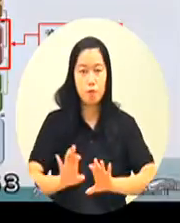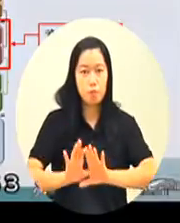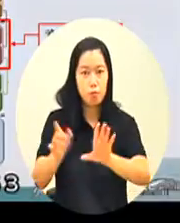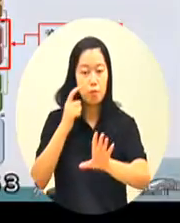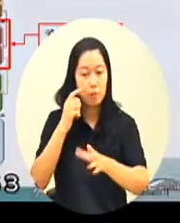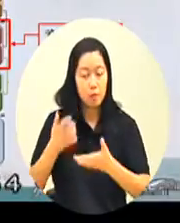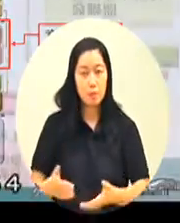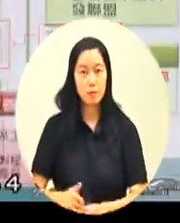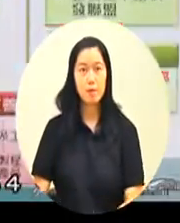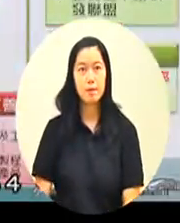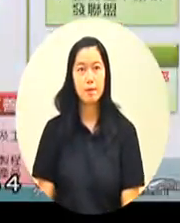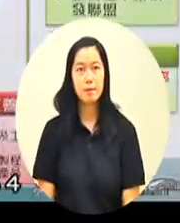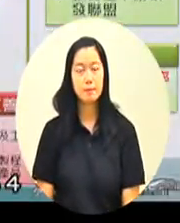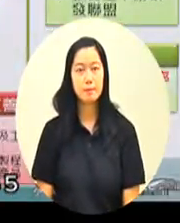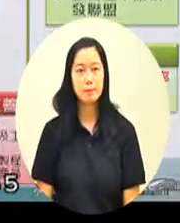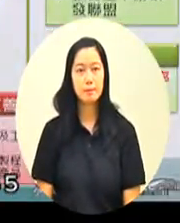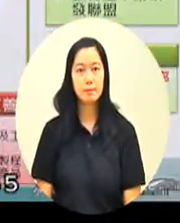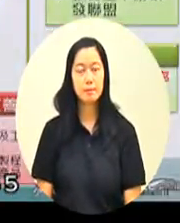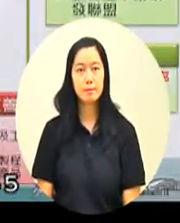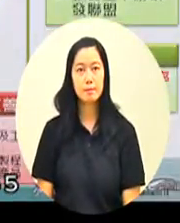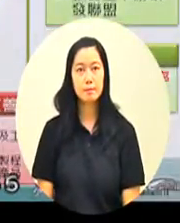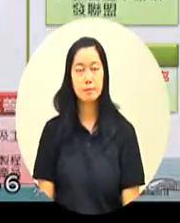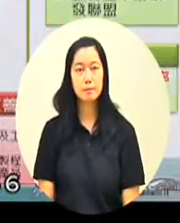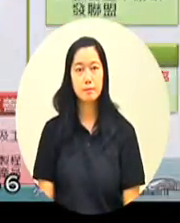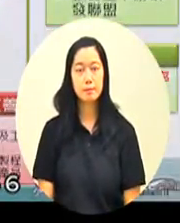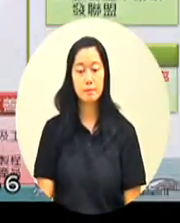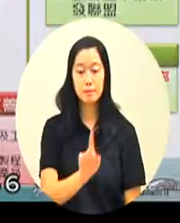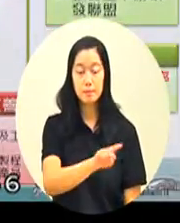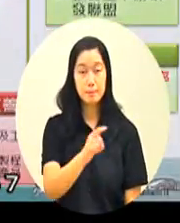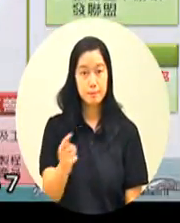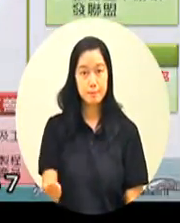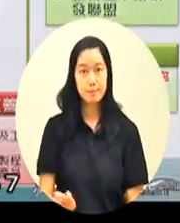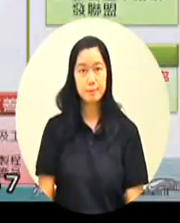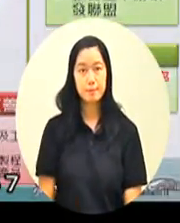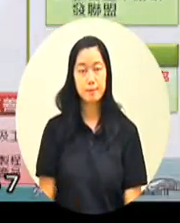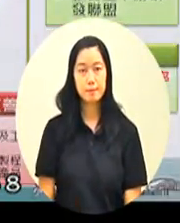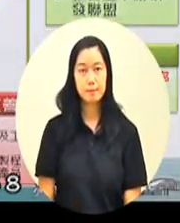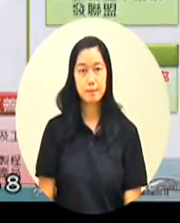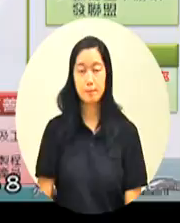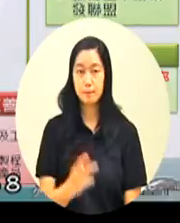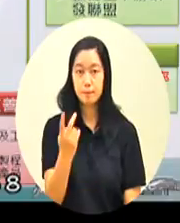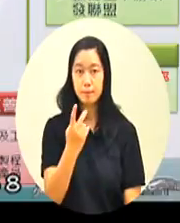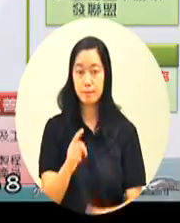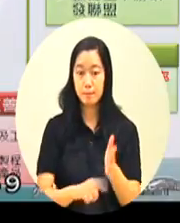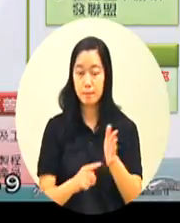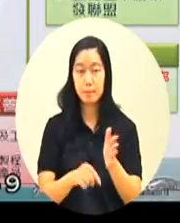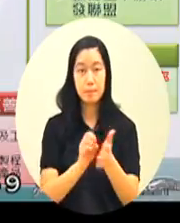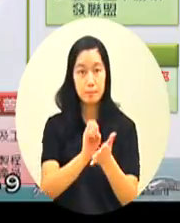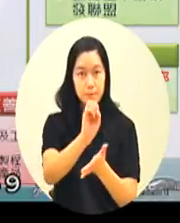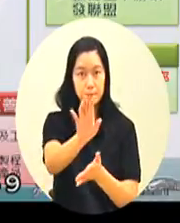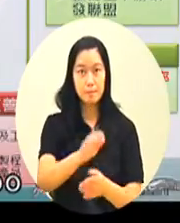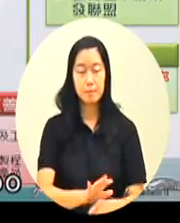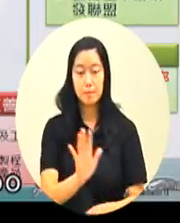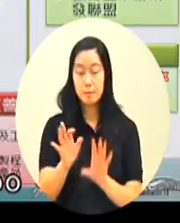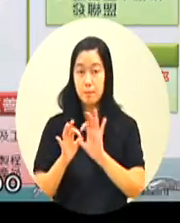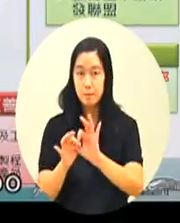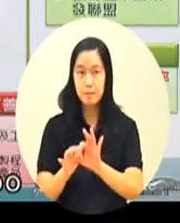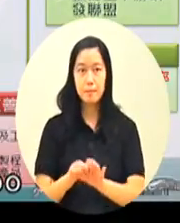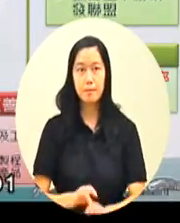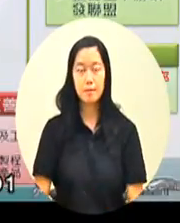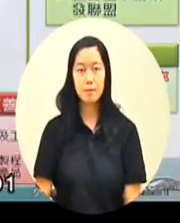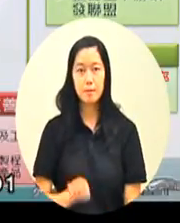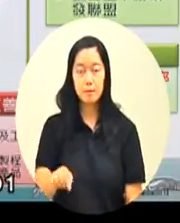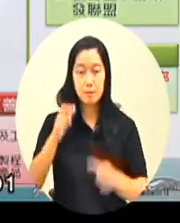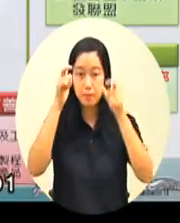重的。下一页。那接下来的两页简报呢是有关于我们整个